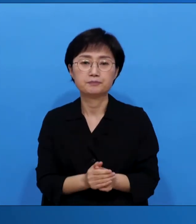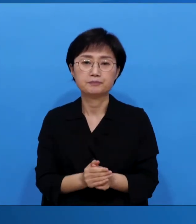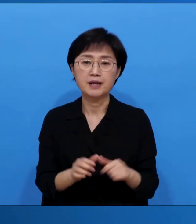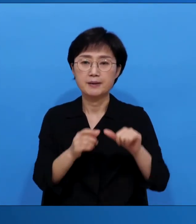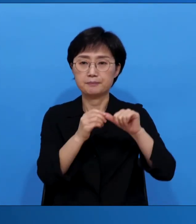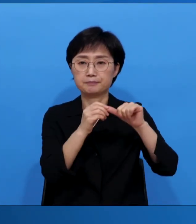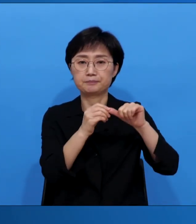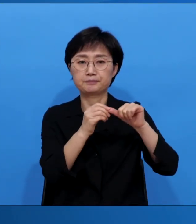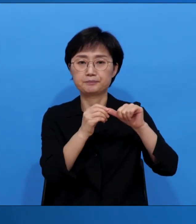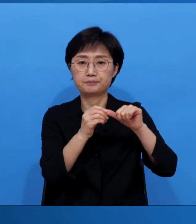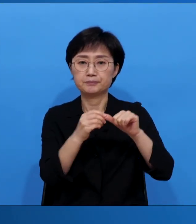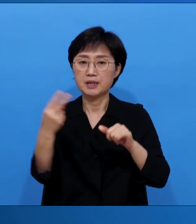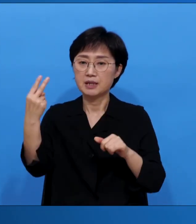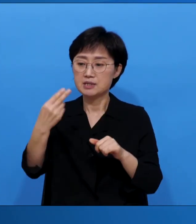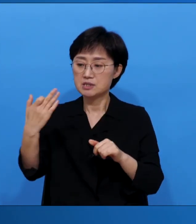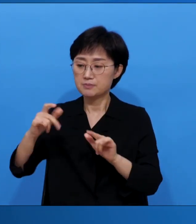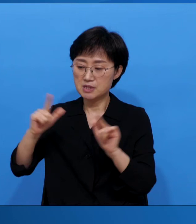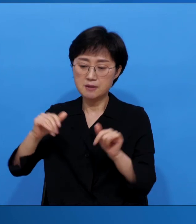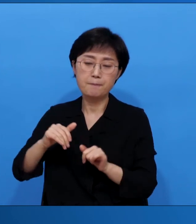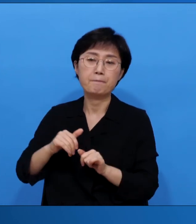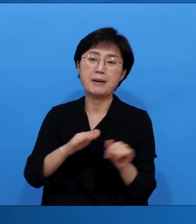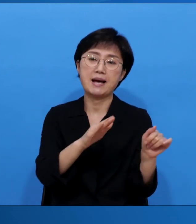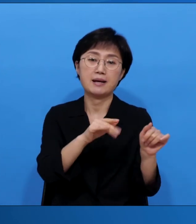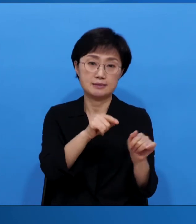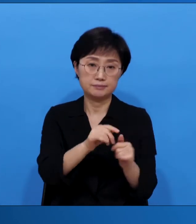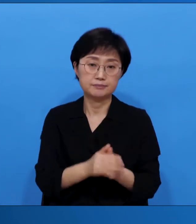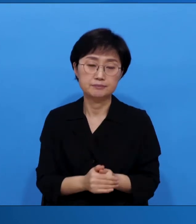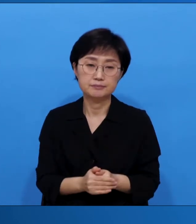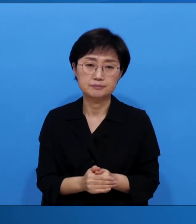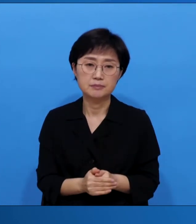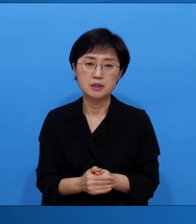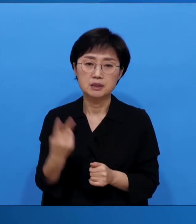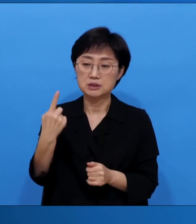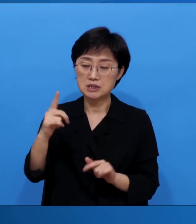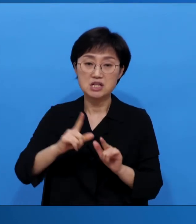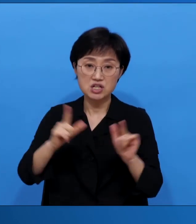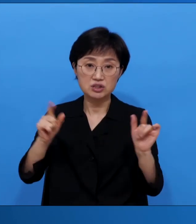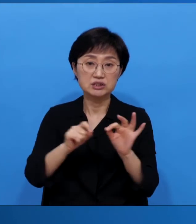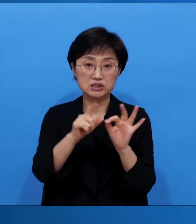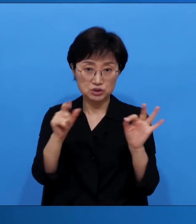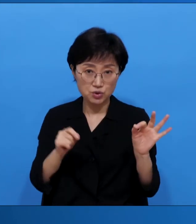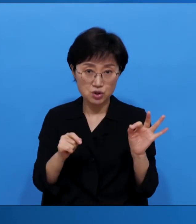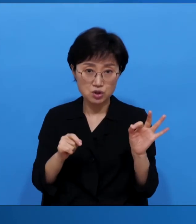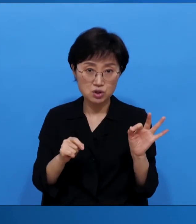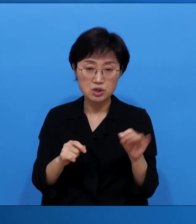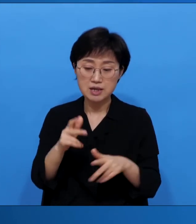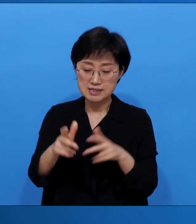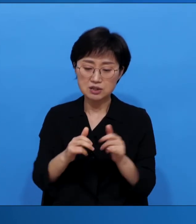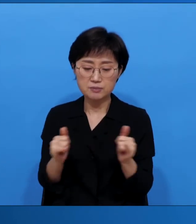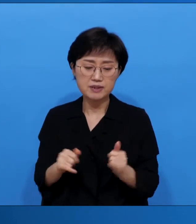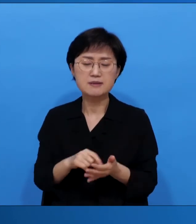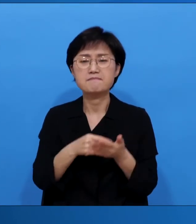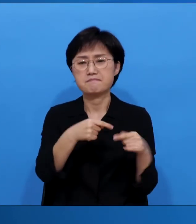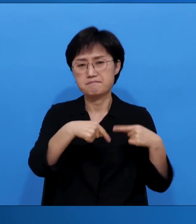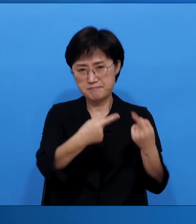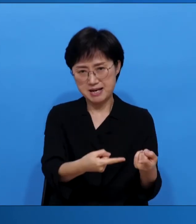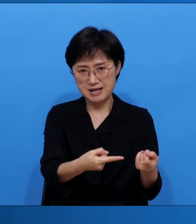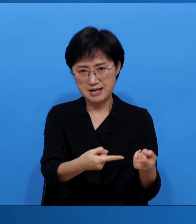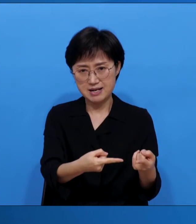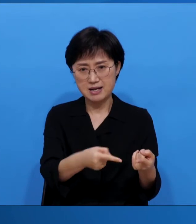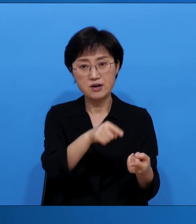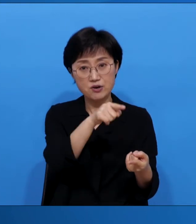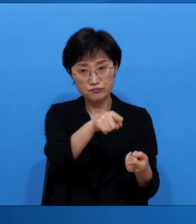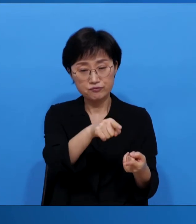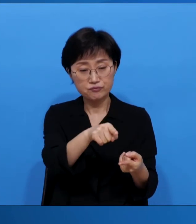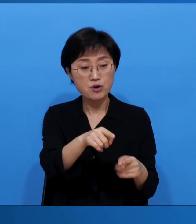마지막으로 2017년 파송되신 문성민 선교사님은 2001년 10월 산업인 평신도 선교사로 파송받아 알마티 임마누엘